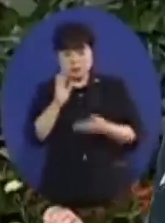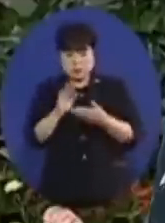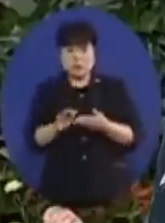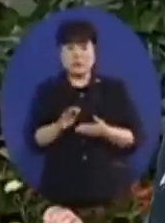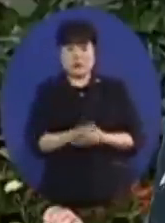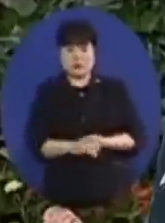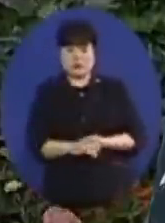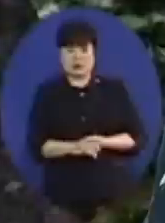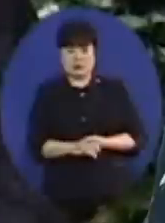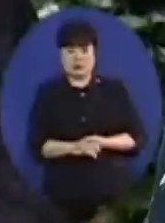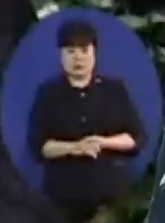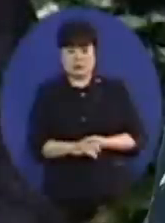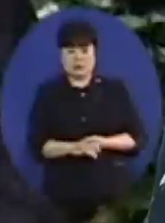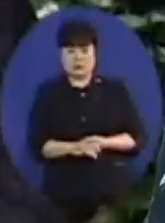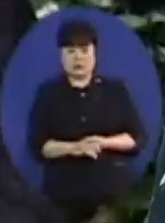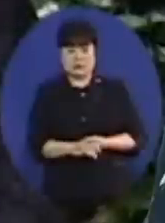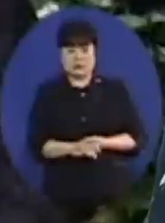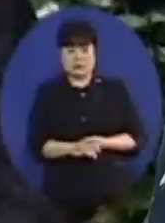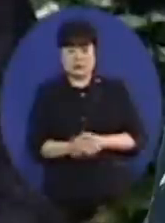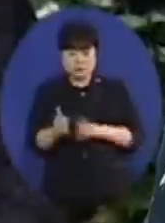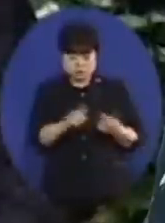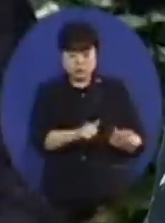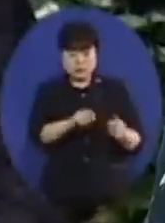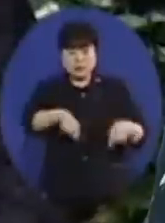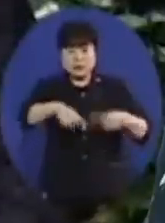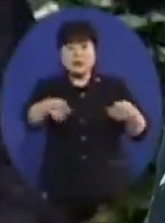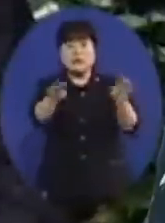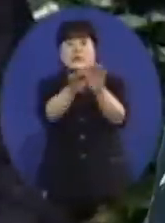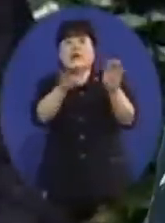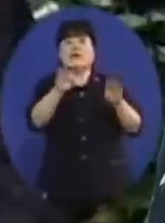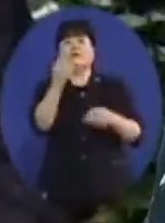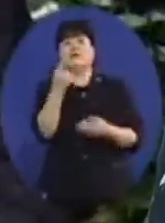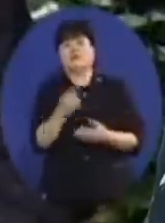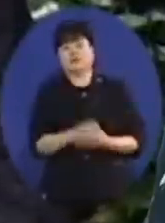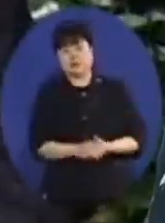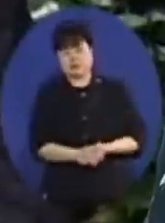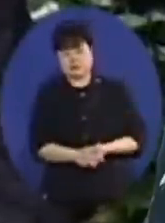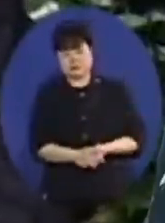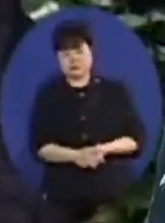그런데 과연 그 다음에 죽고 참석하지 못했습니다